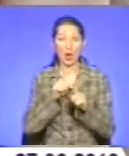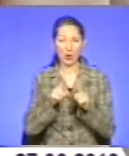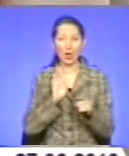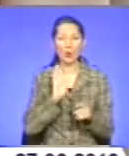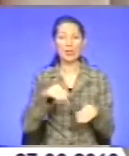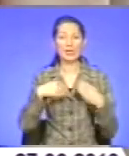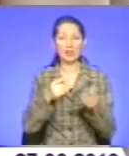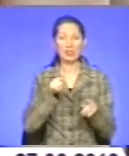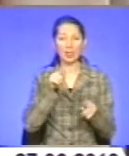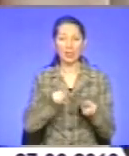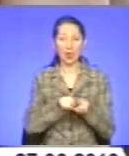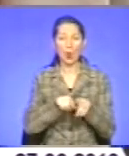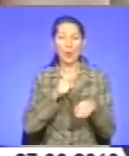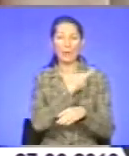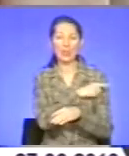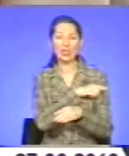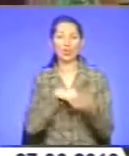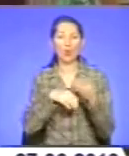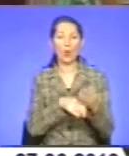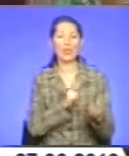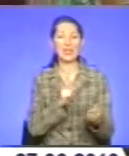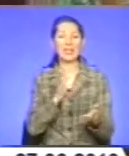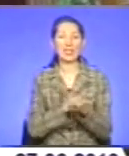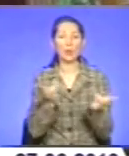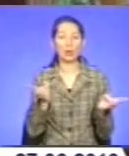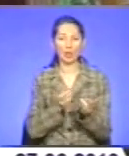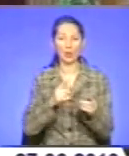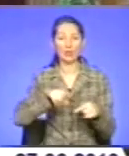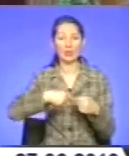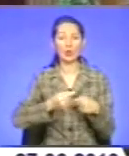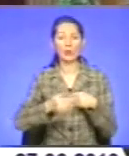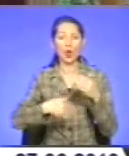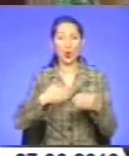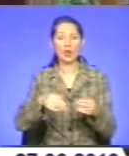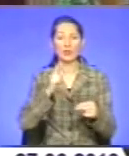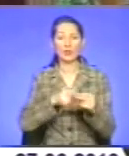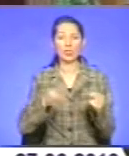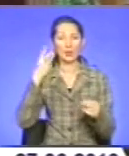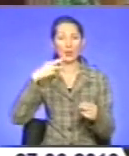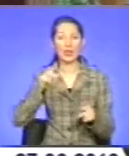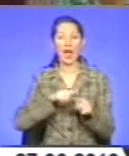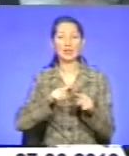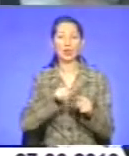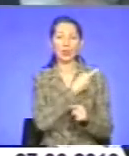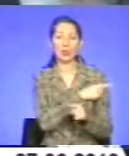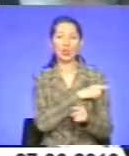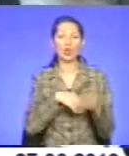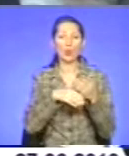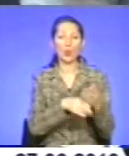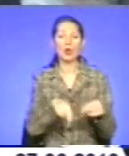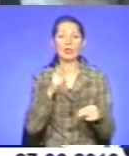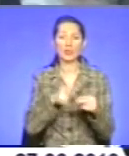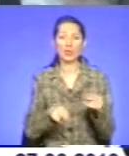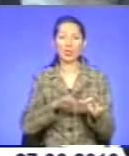ту медичну допомогу, в якій є потреба. Наступні кроки – завершення модернізації екстреної медичної допомоги та завершення проєкту «Нове